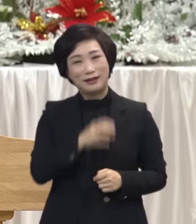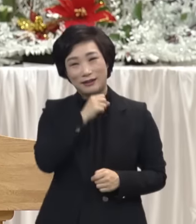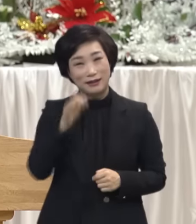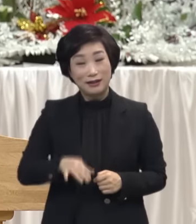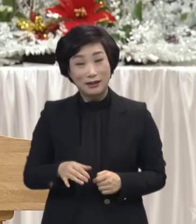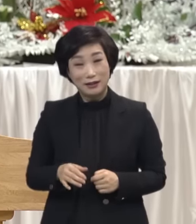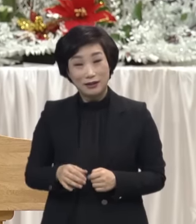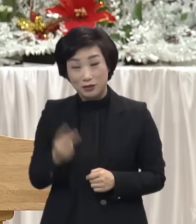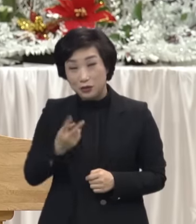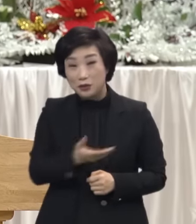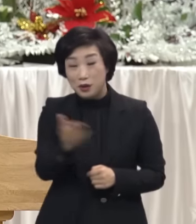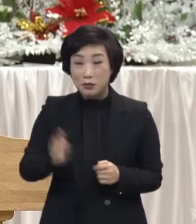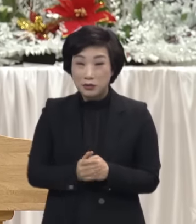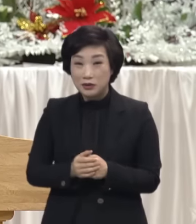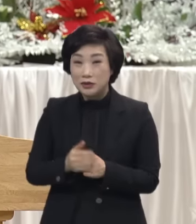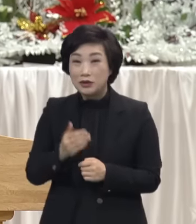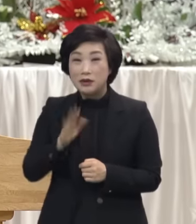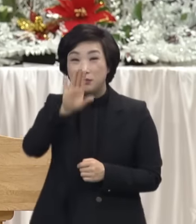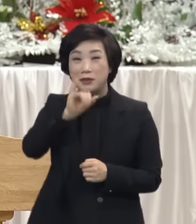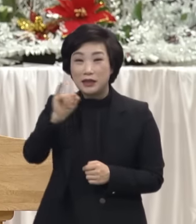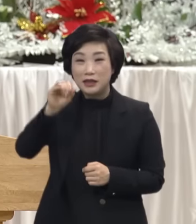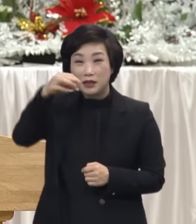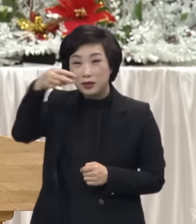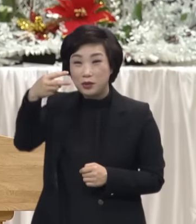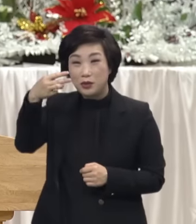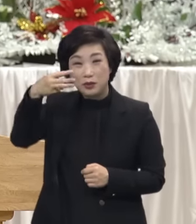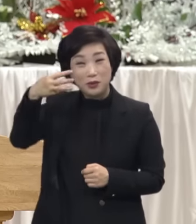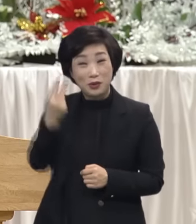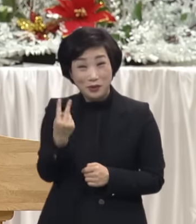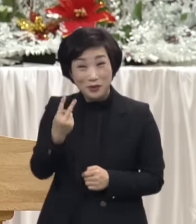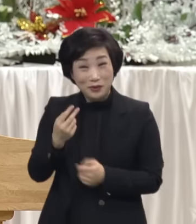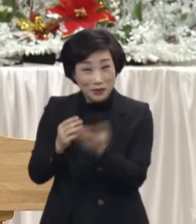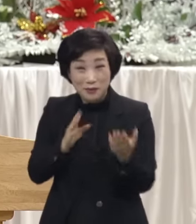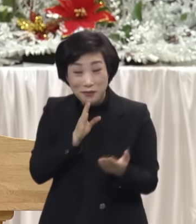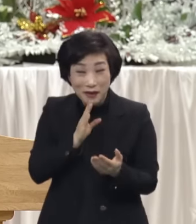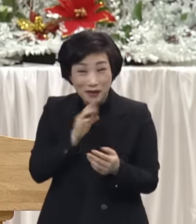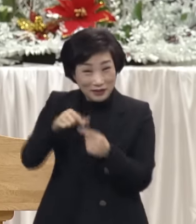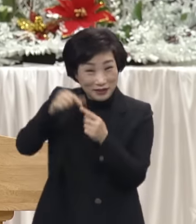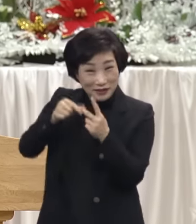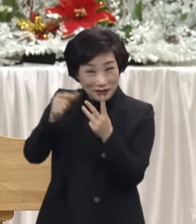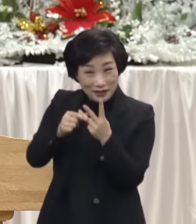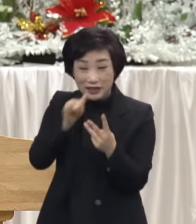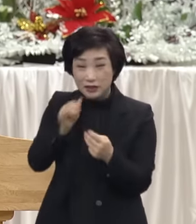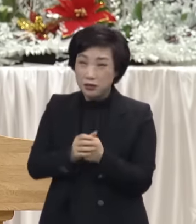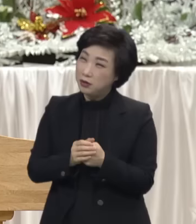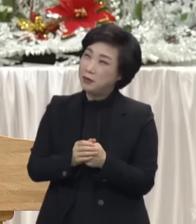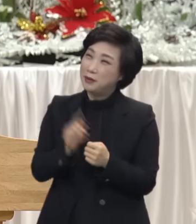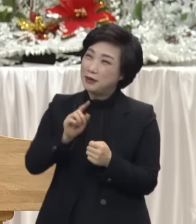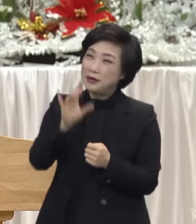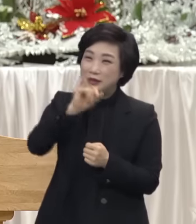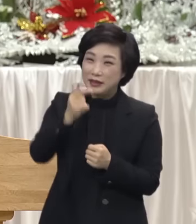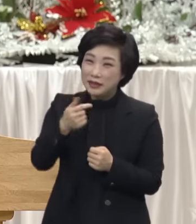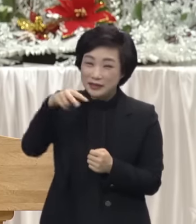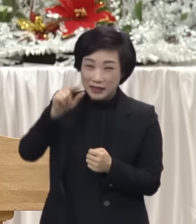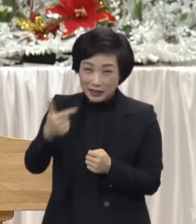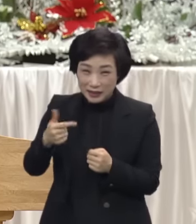비료도 인산, 가리, 질소가 있는데 질소는 잘 자라게